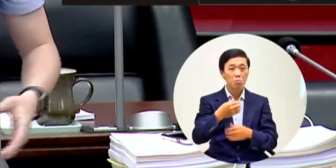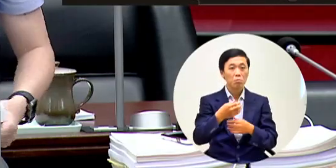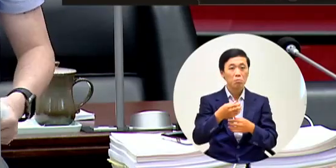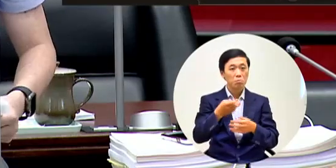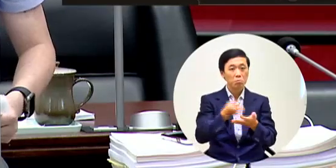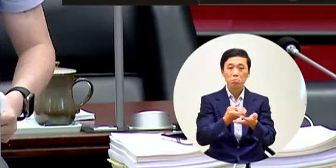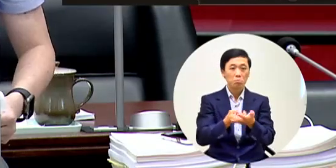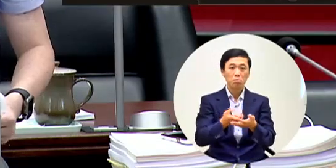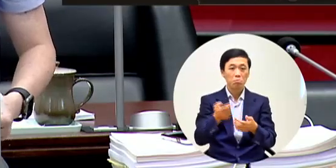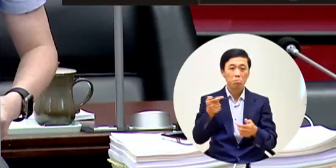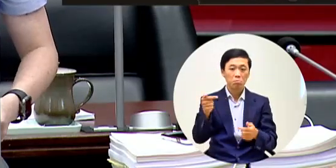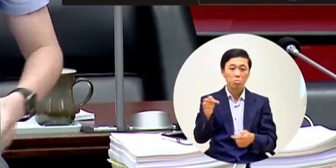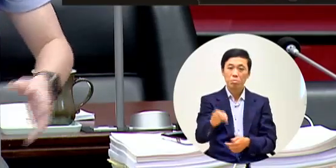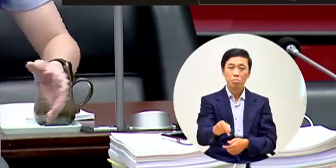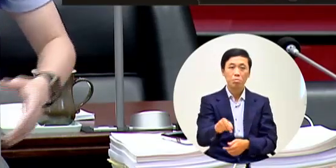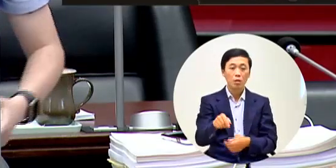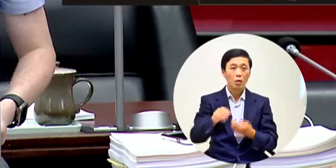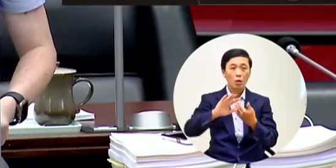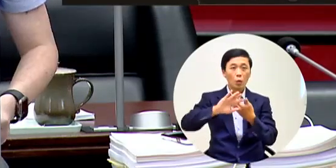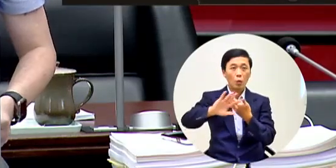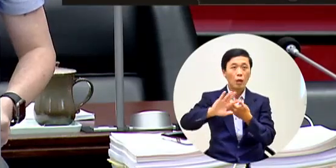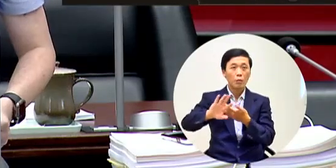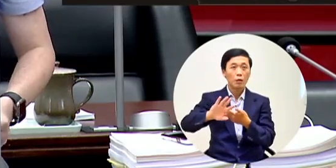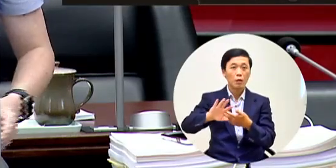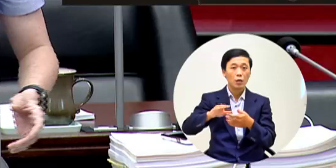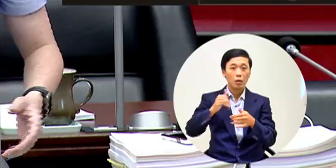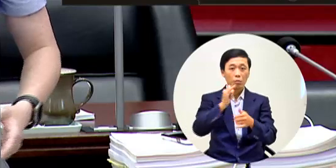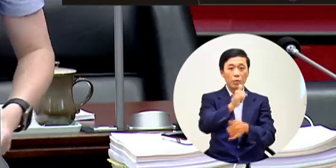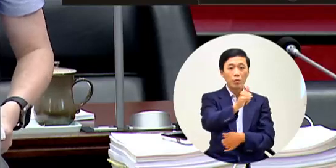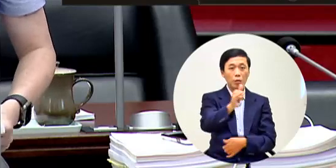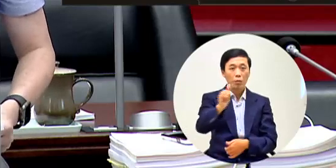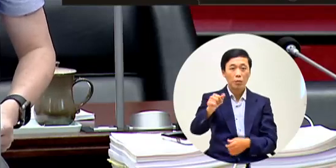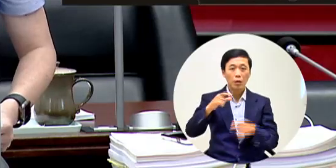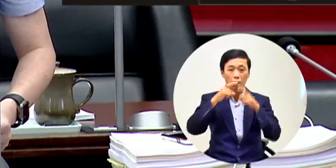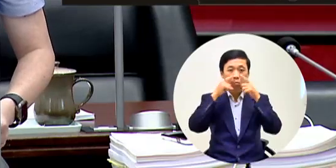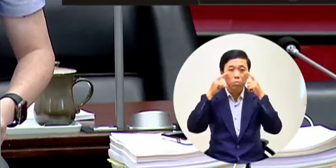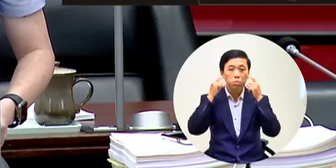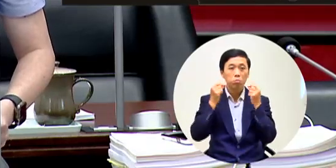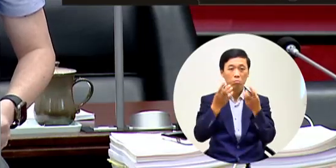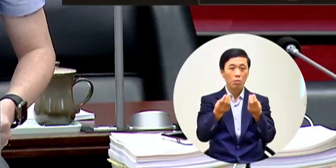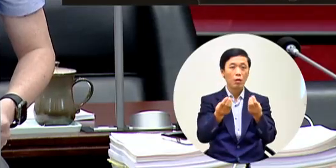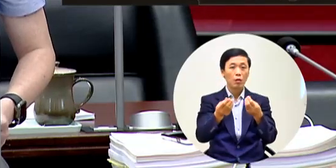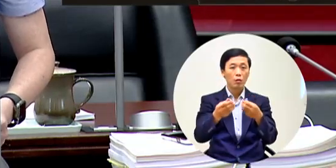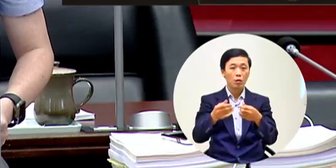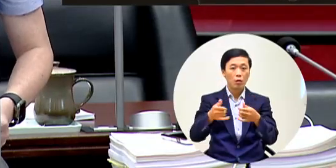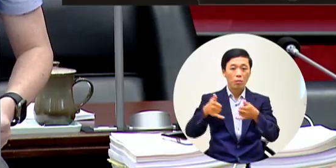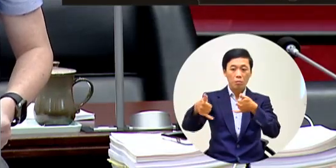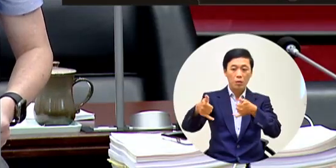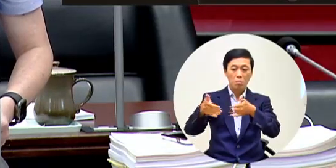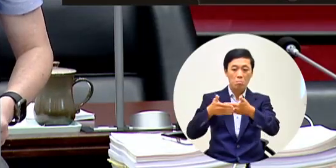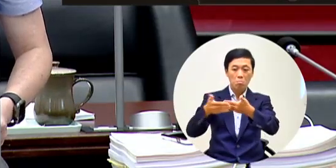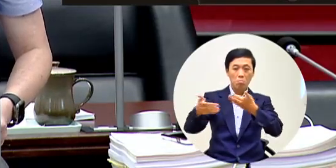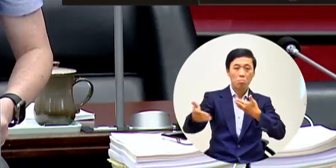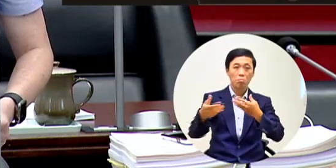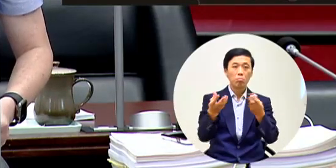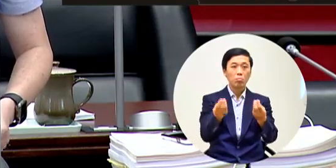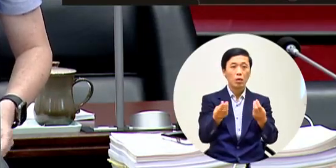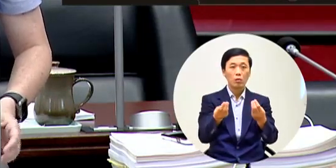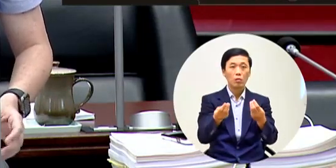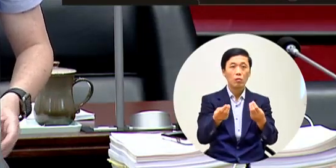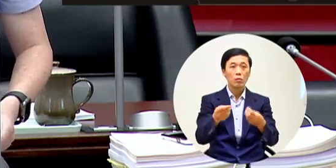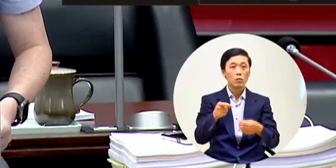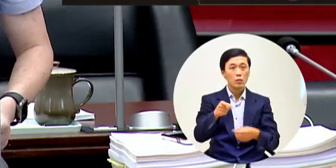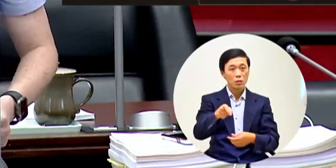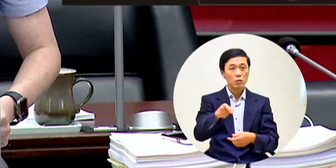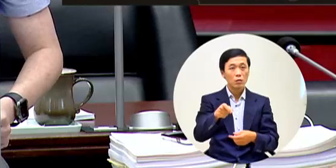外面根本就没有戴口罩，也没有保持社交的距离。其实这是足惊，